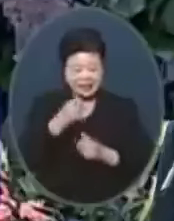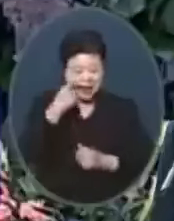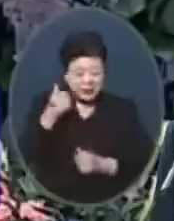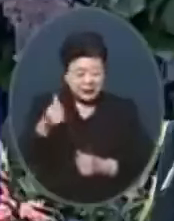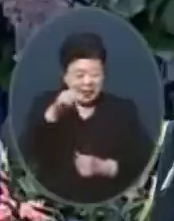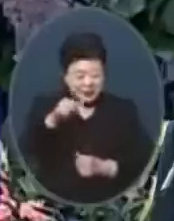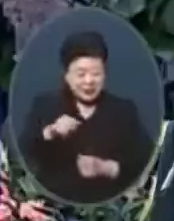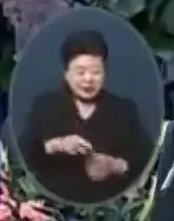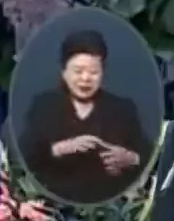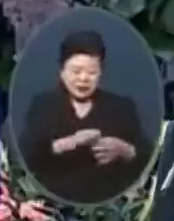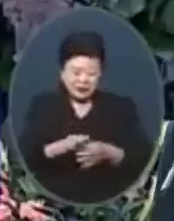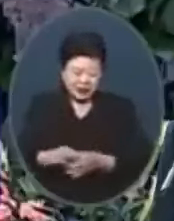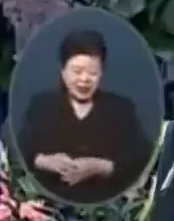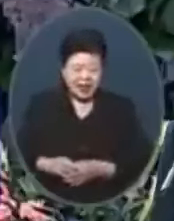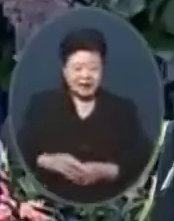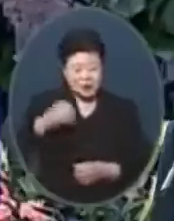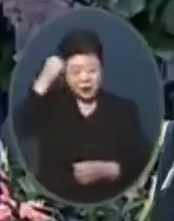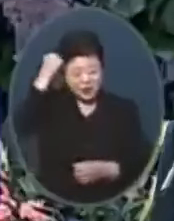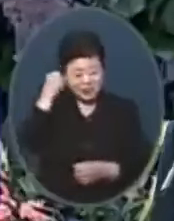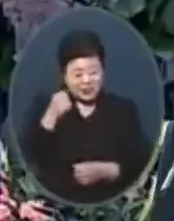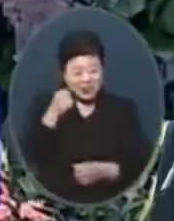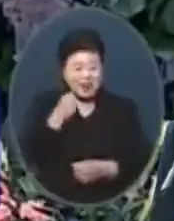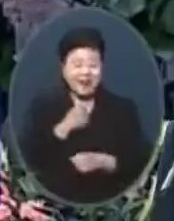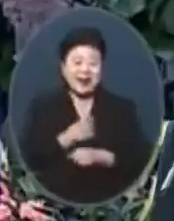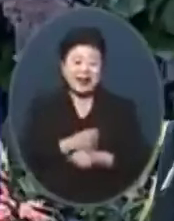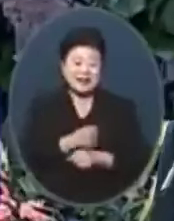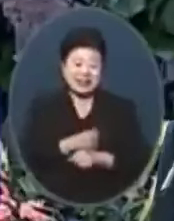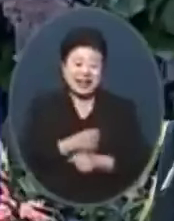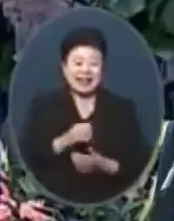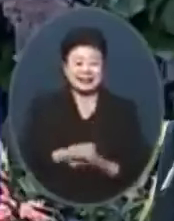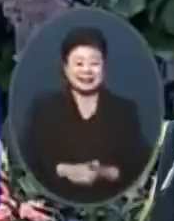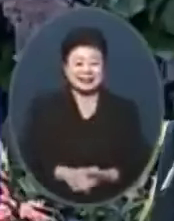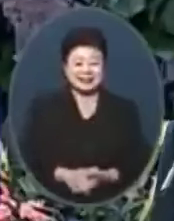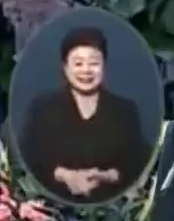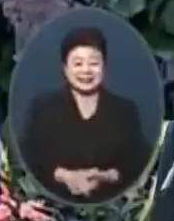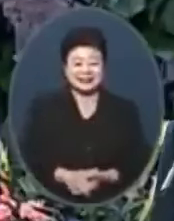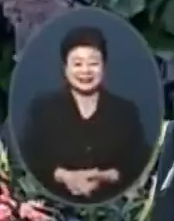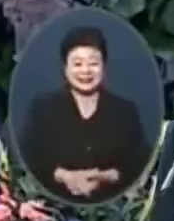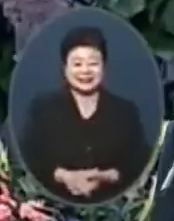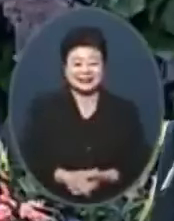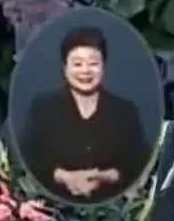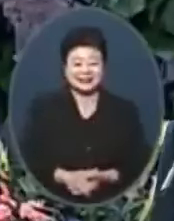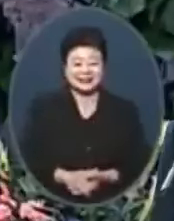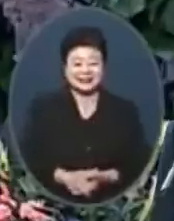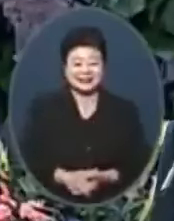하나님 아버지 앞에서 끊임없이 기억합니다.